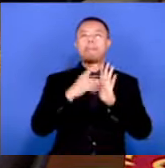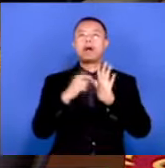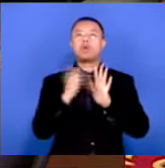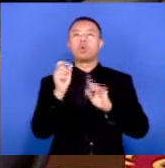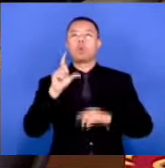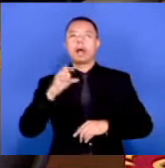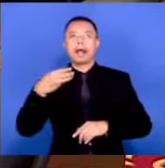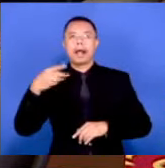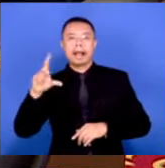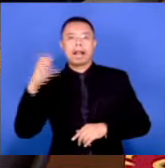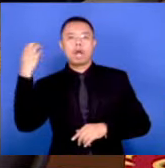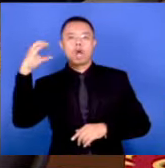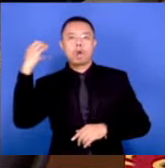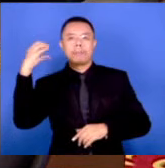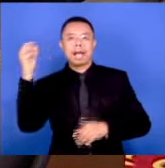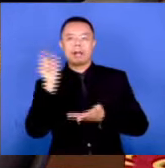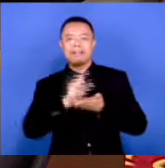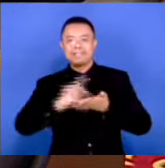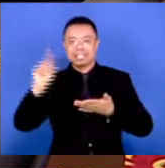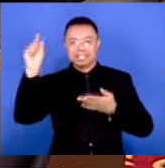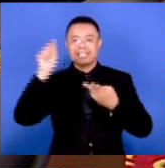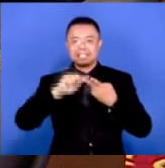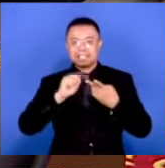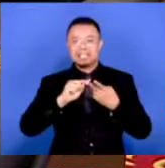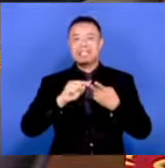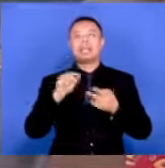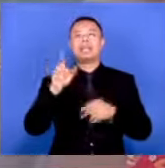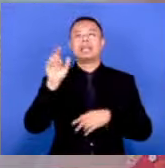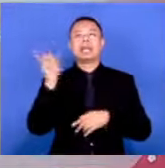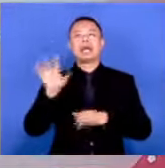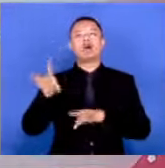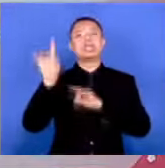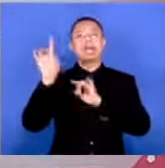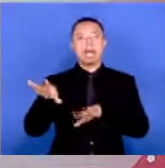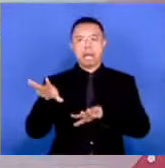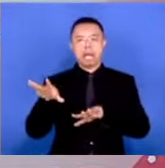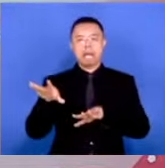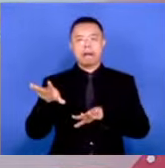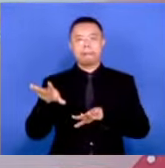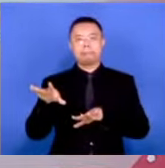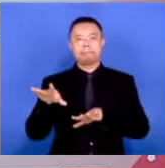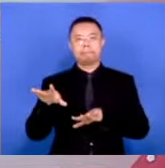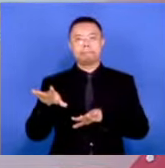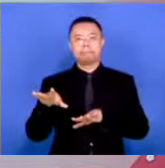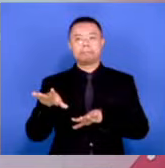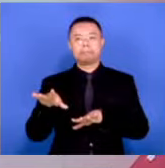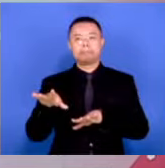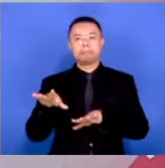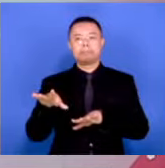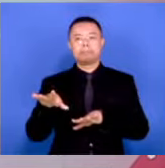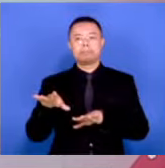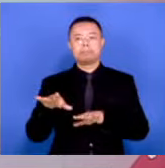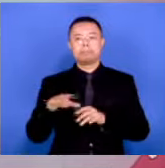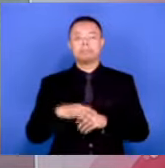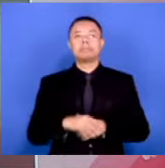Columbia University dan Dr. Young, Geologi Council di Australia. Thank you for the opportunity from the